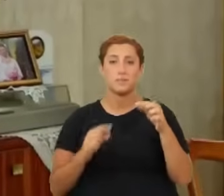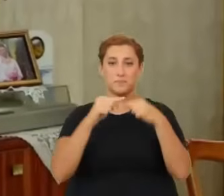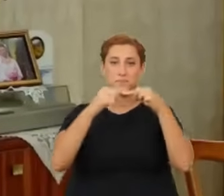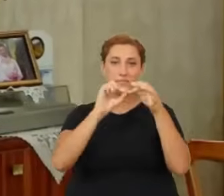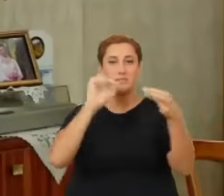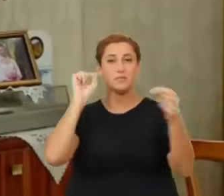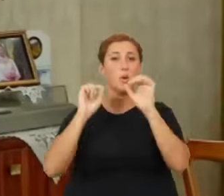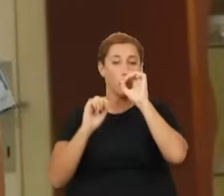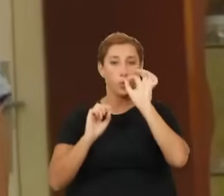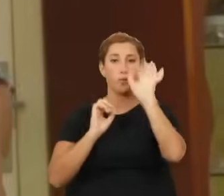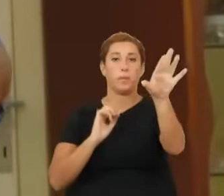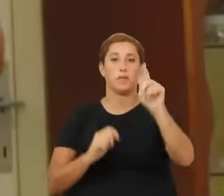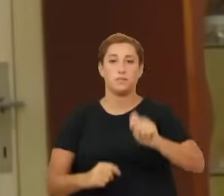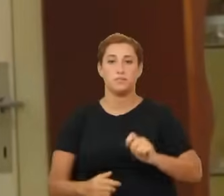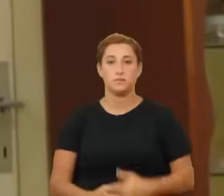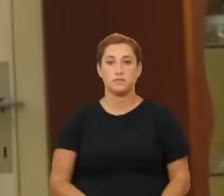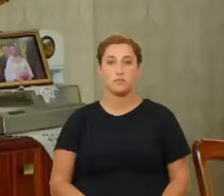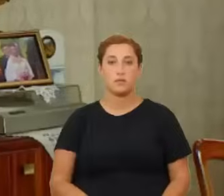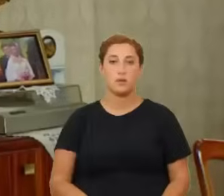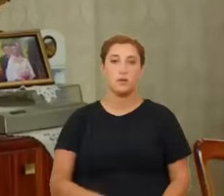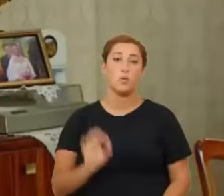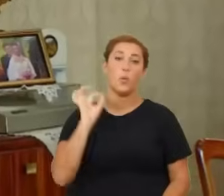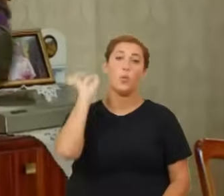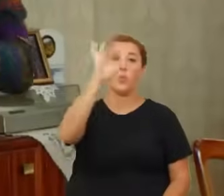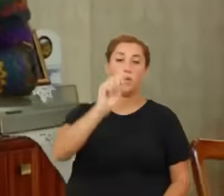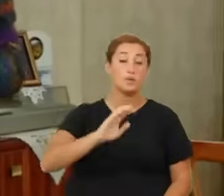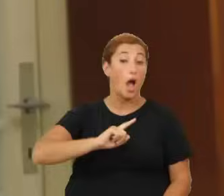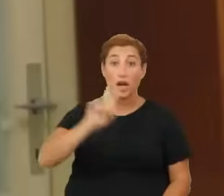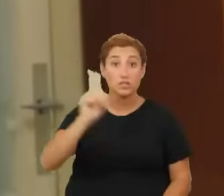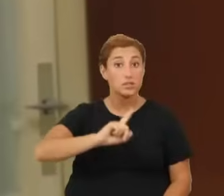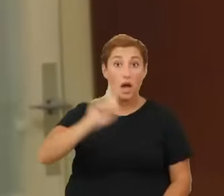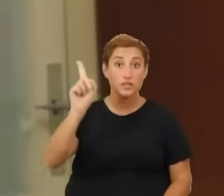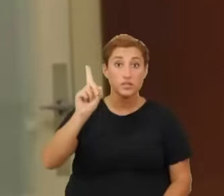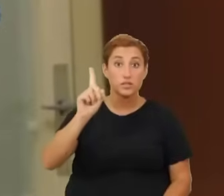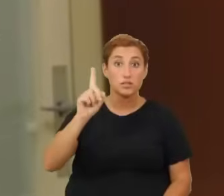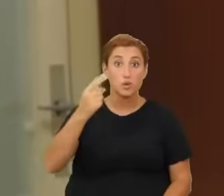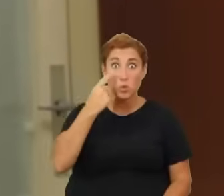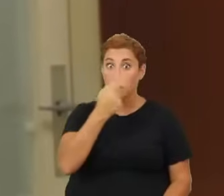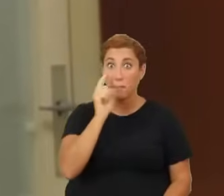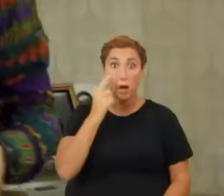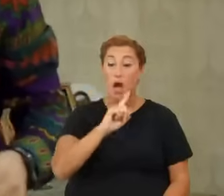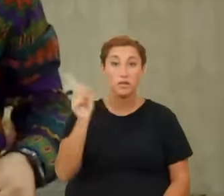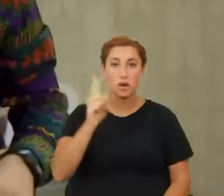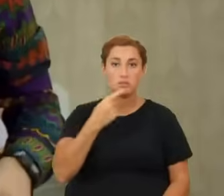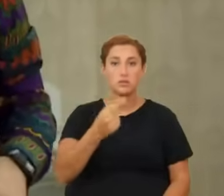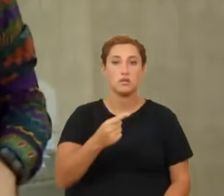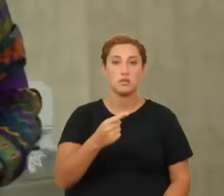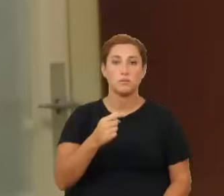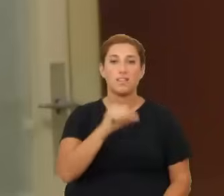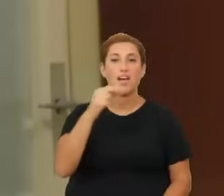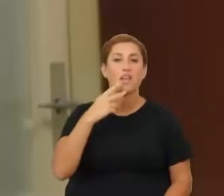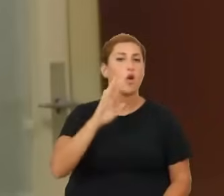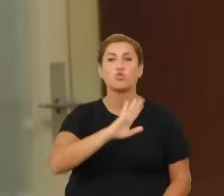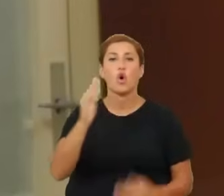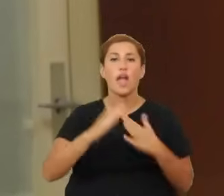Böyle hışt. Sonra... Ben seni vururum. Hayır, hayır. Neden? Gözüme bak, hayır. Hayır dedim. Bakmayacağım ya. Yağlı kağıt